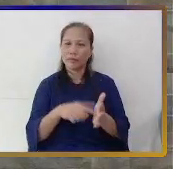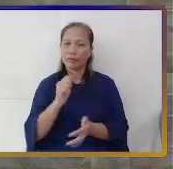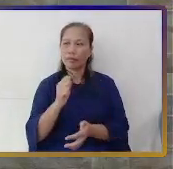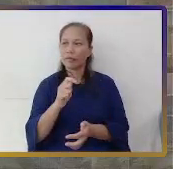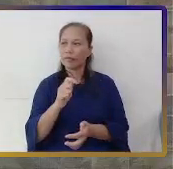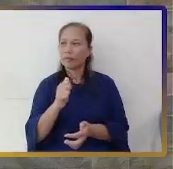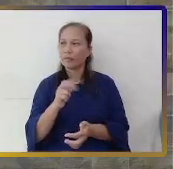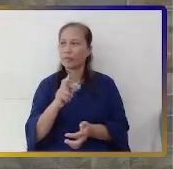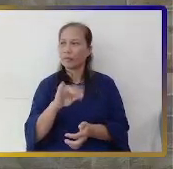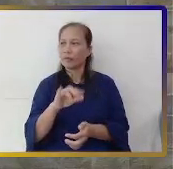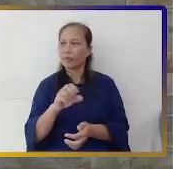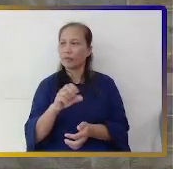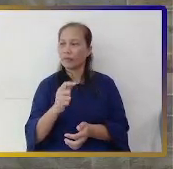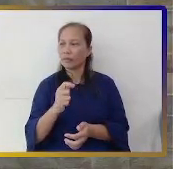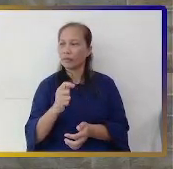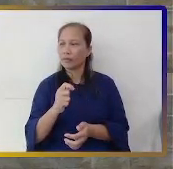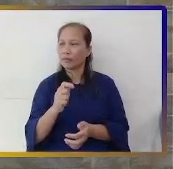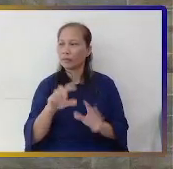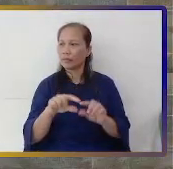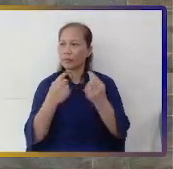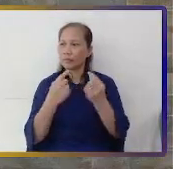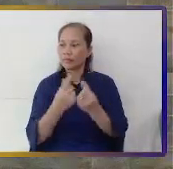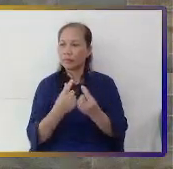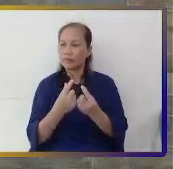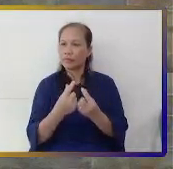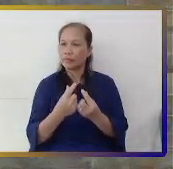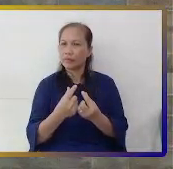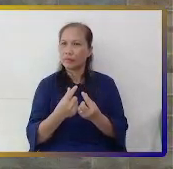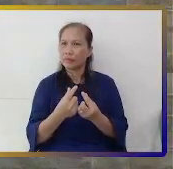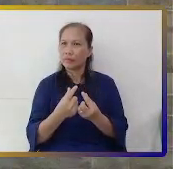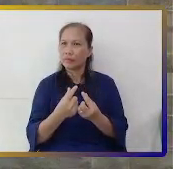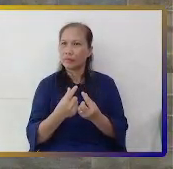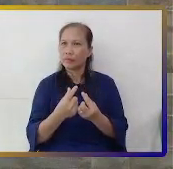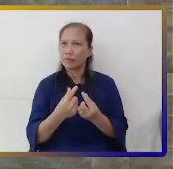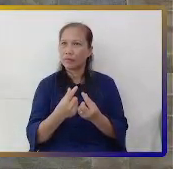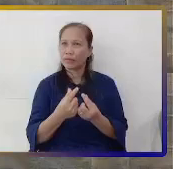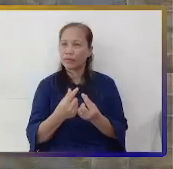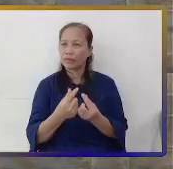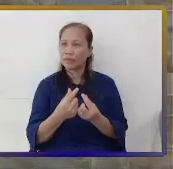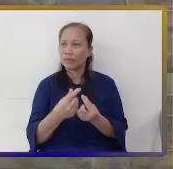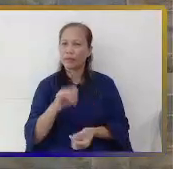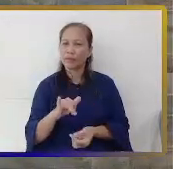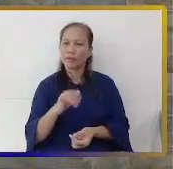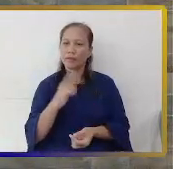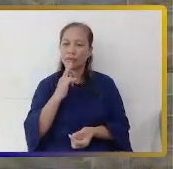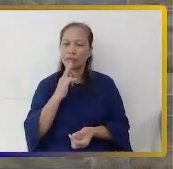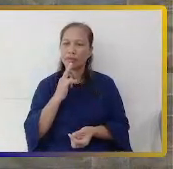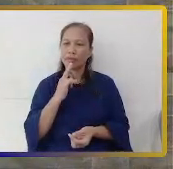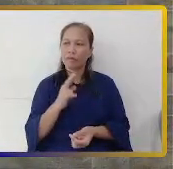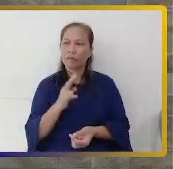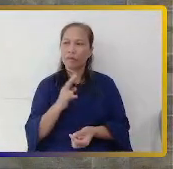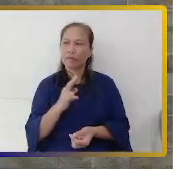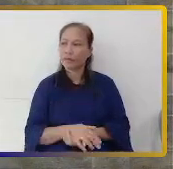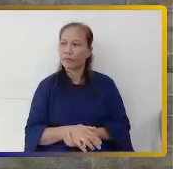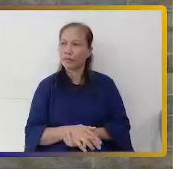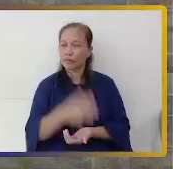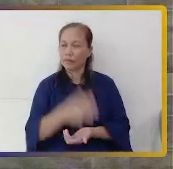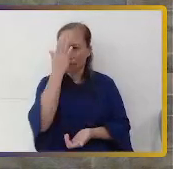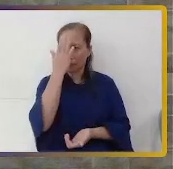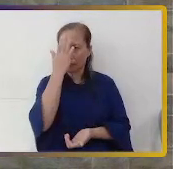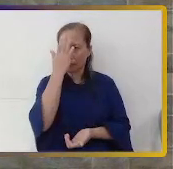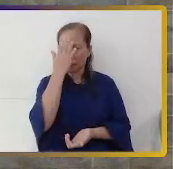groups mga kapatid Ano po these catar groups ay ah Sila po mga kapatid ay ah kinilalang